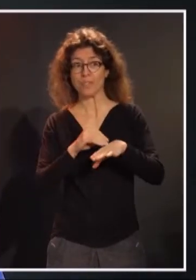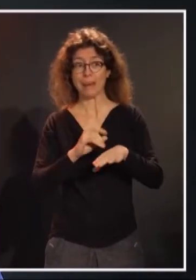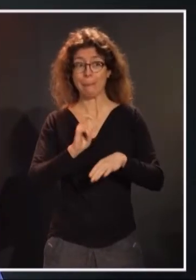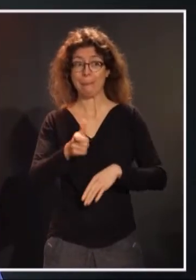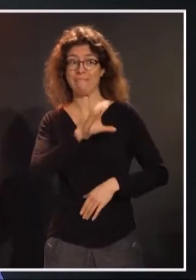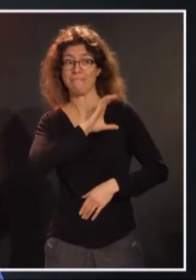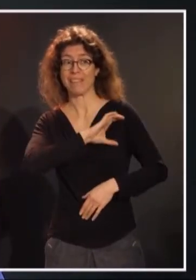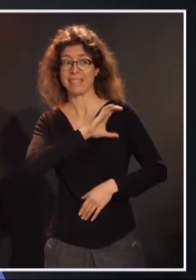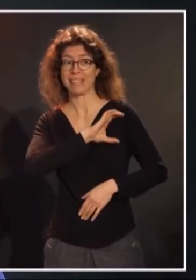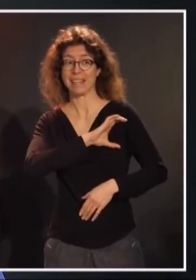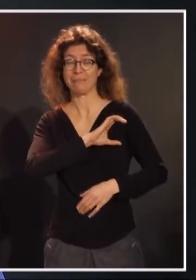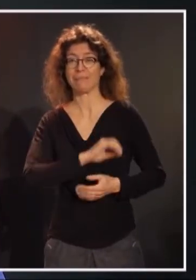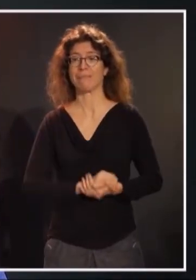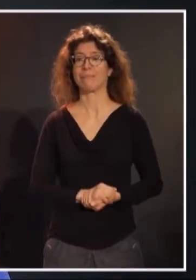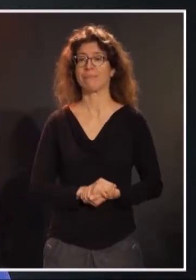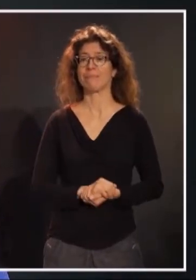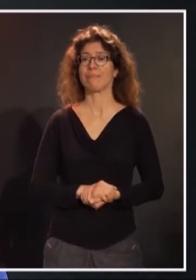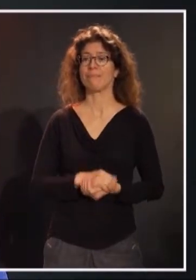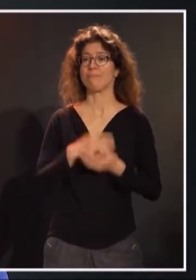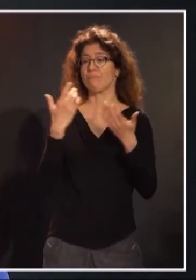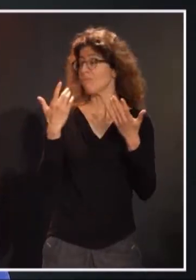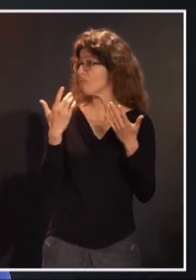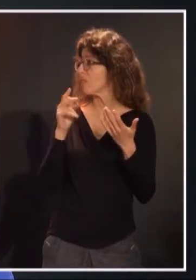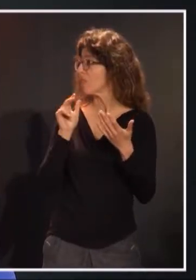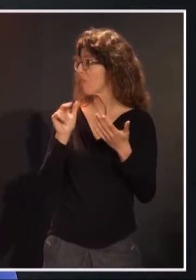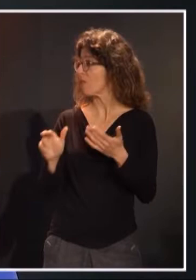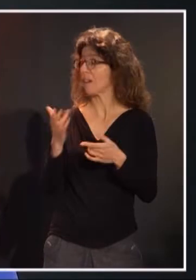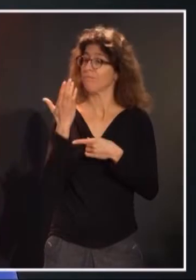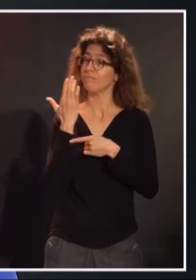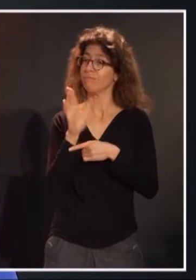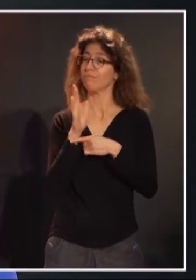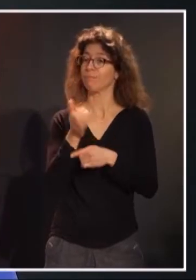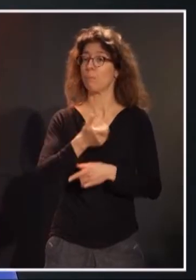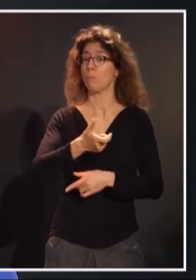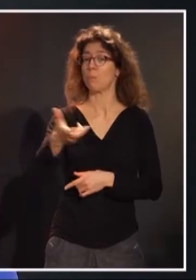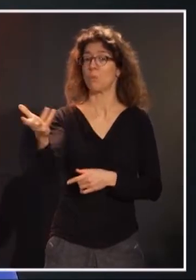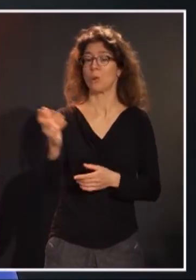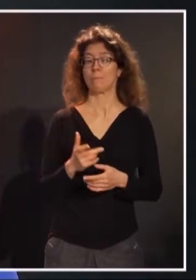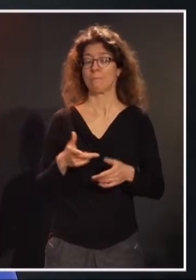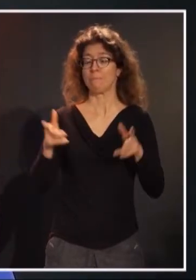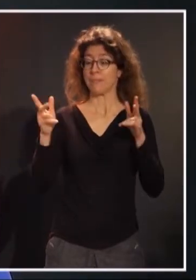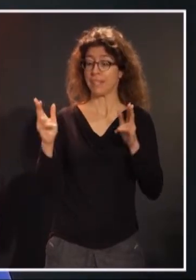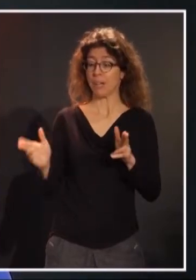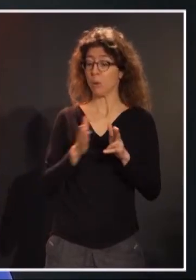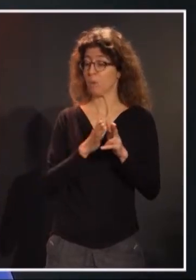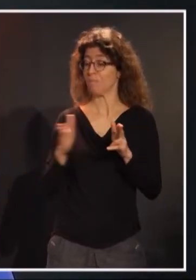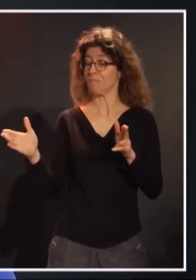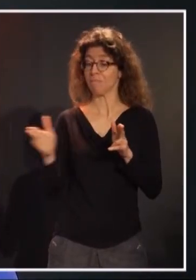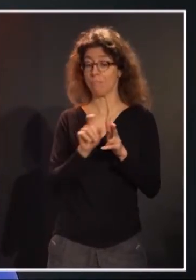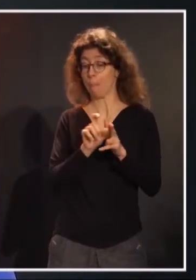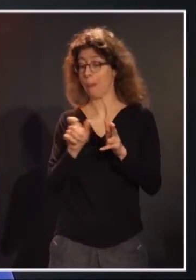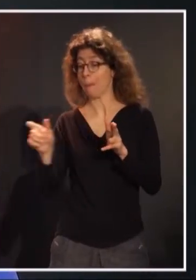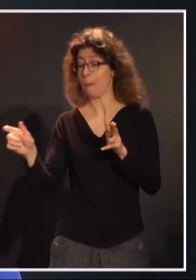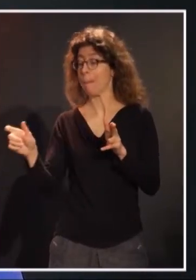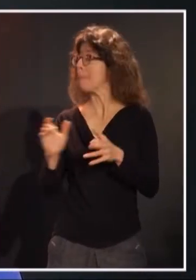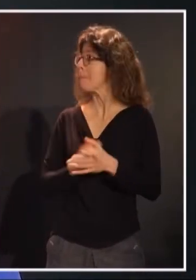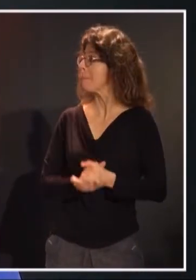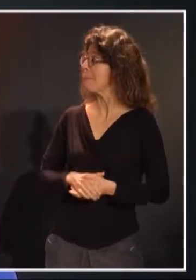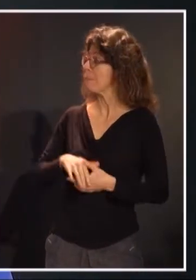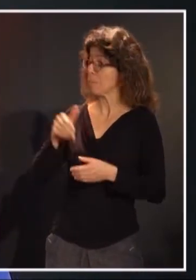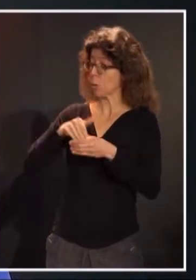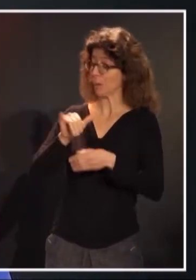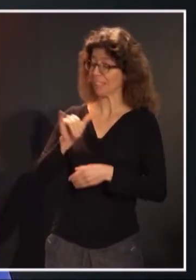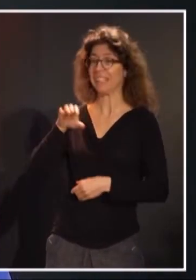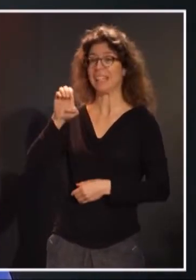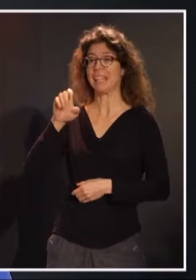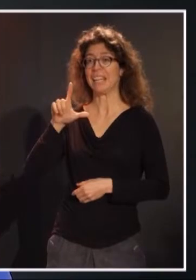vignettes aussi vont illustrer ce processus et cette séquence va être animée. Nous retrouvons donc Élodie